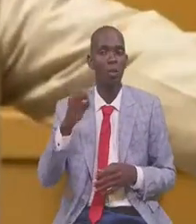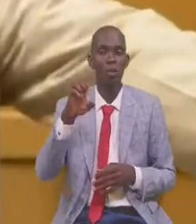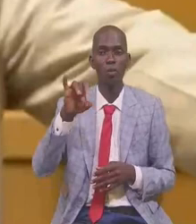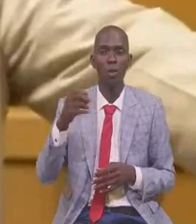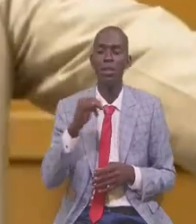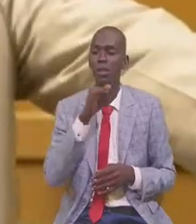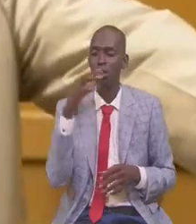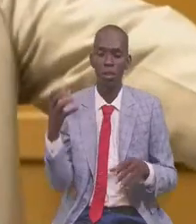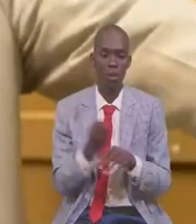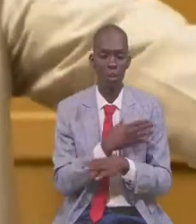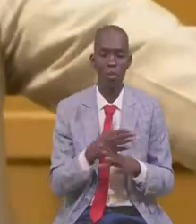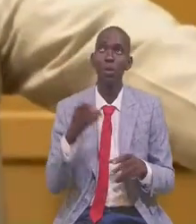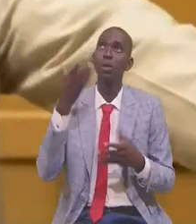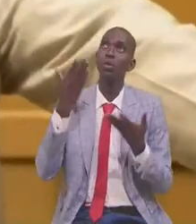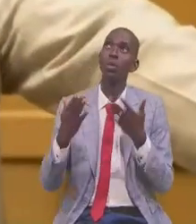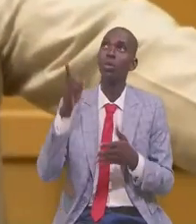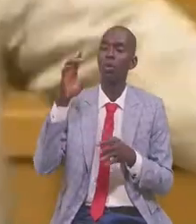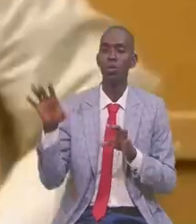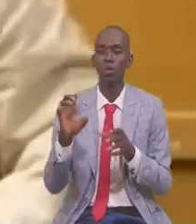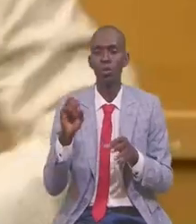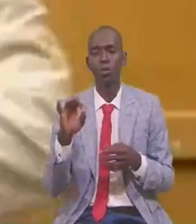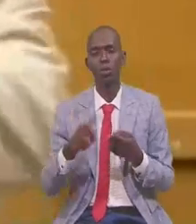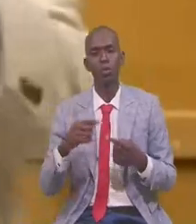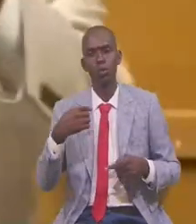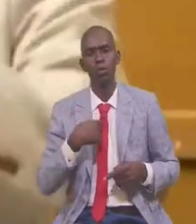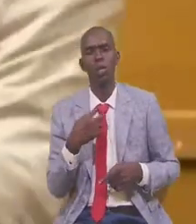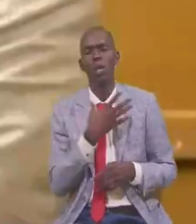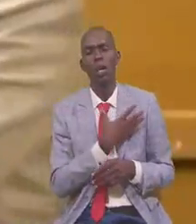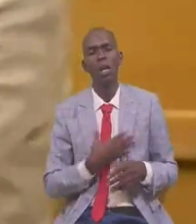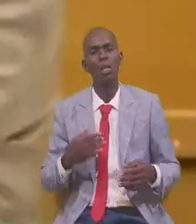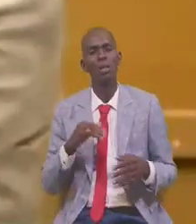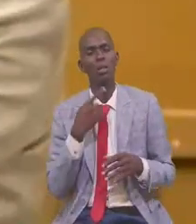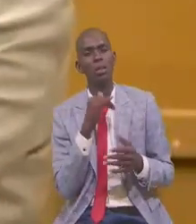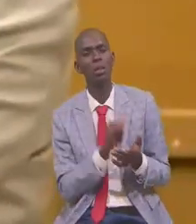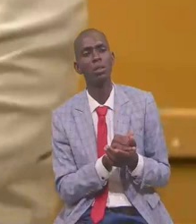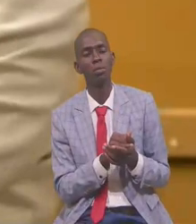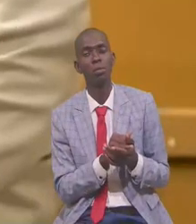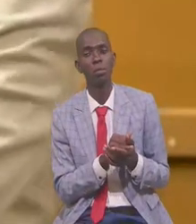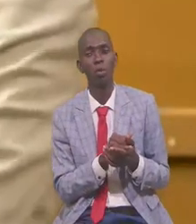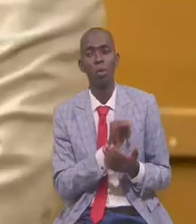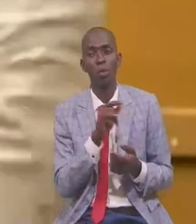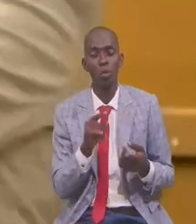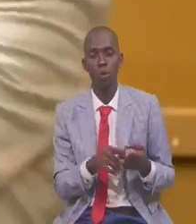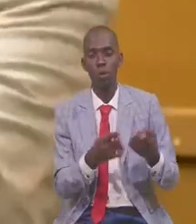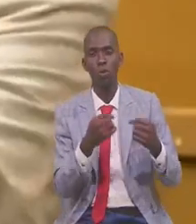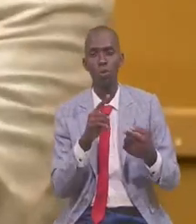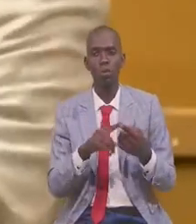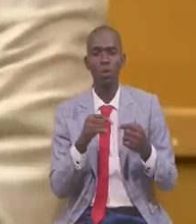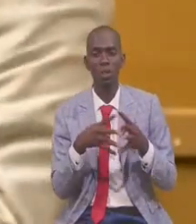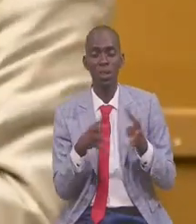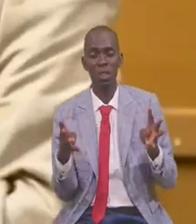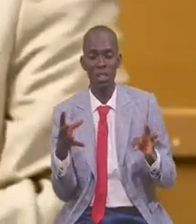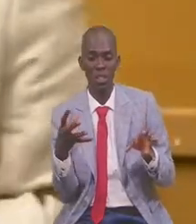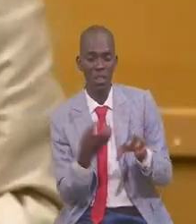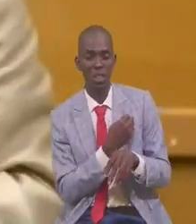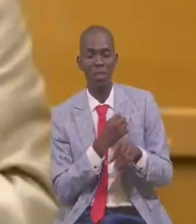avec lui. Il dit, voyez ce fils du meurtrier, il veut couper ma tête. Quand il viendra à la porte, saisissez-le. Et